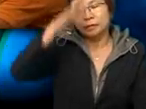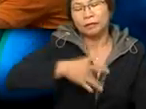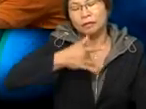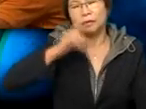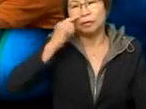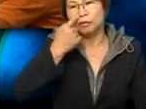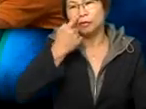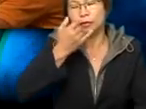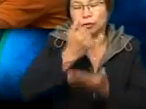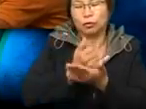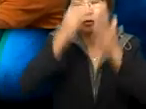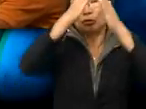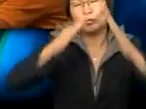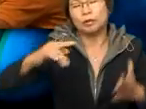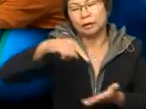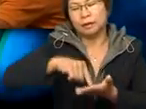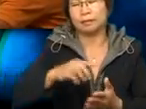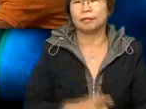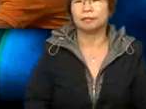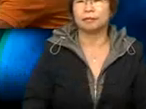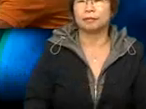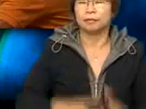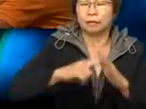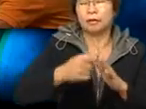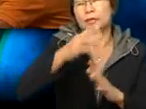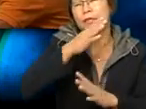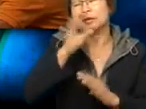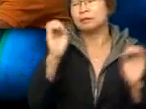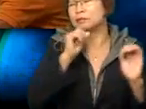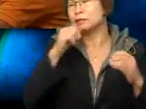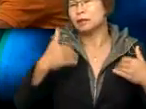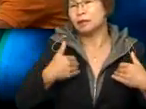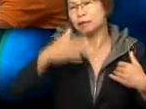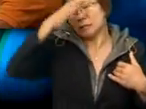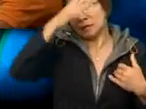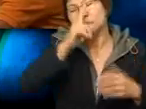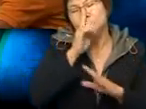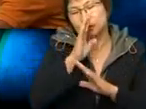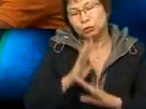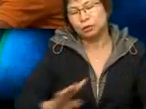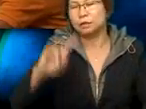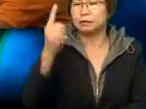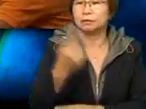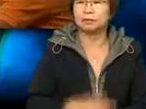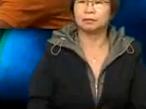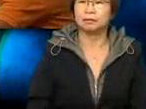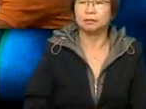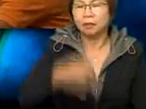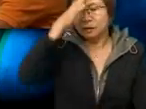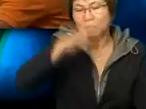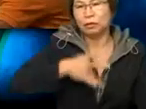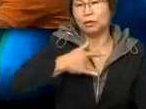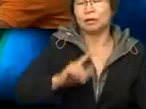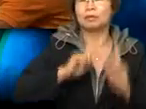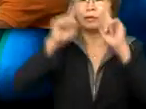Ayah rasa bosanlah pula duduk dekat rumah ni, Min. Semenjak mak kau tak ada, ayah sunyi aja.